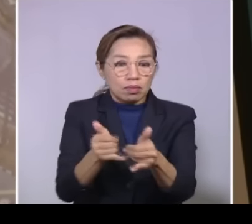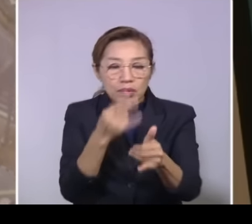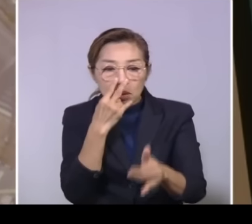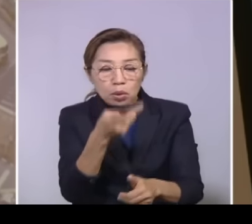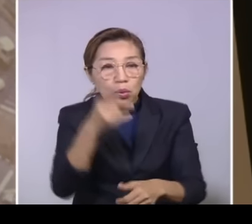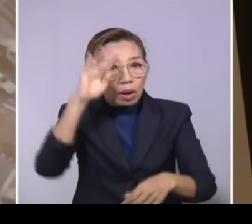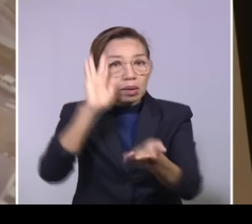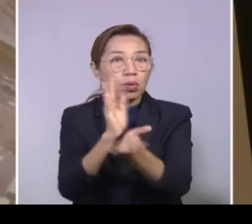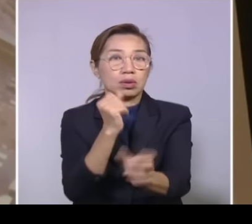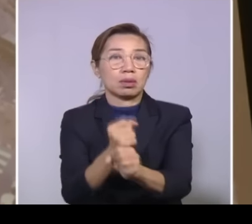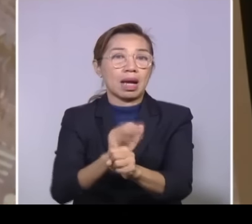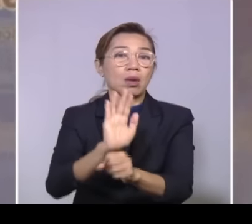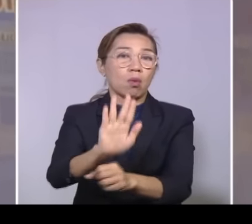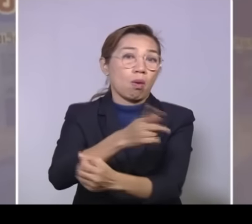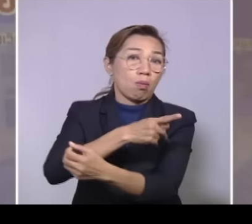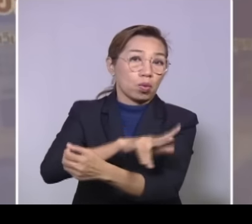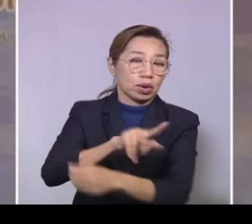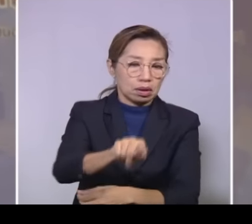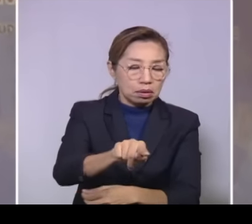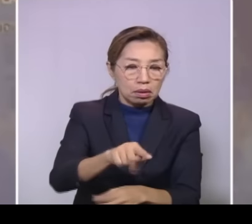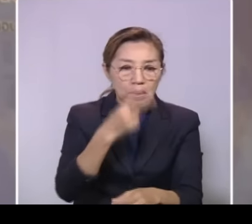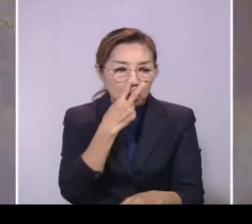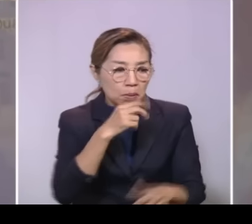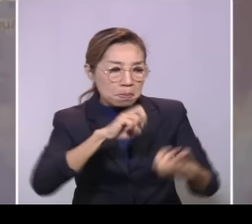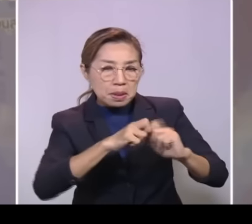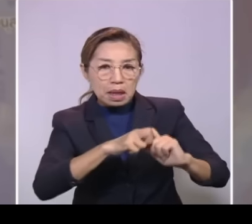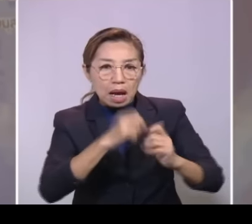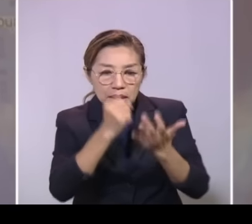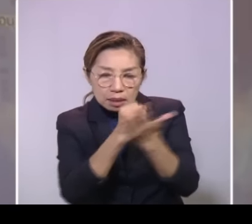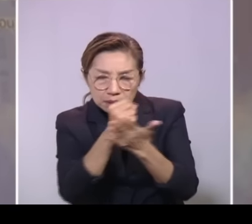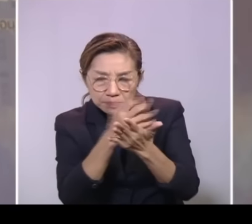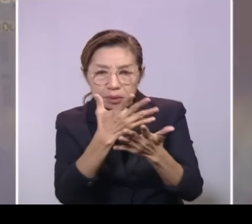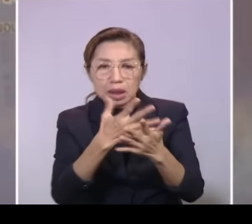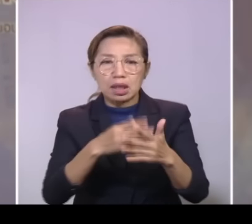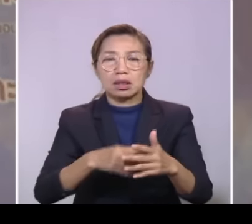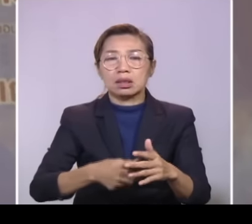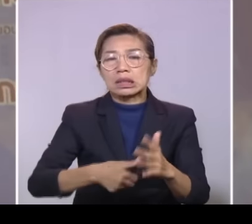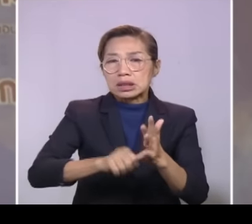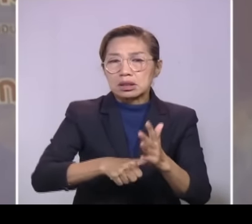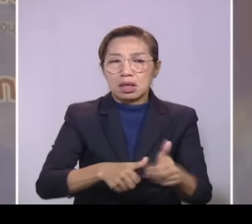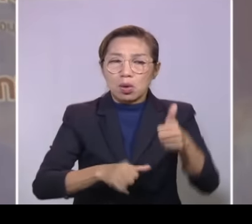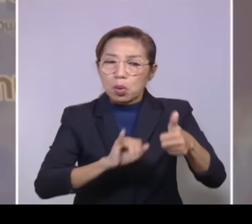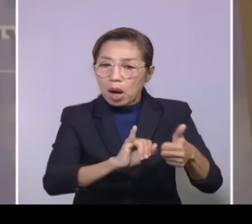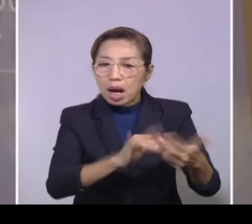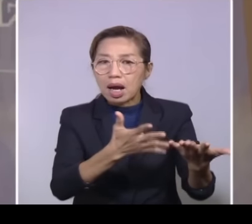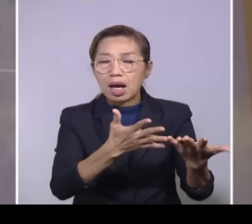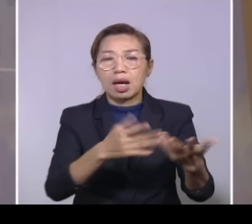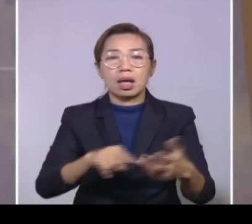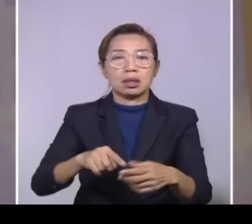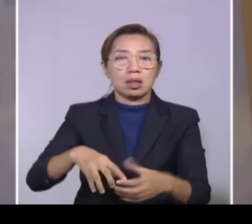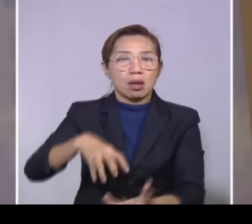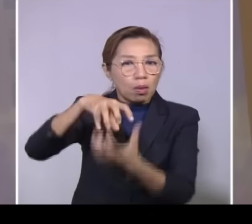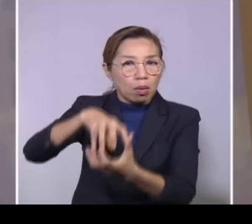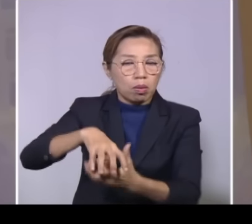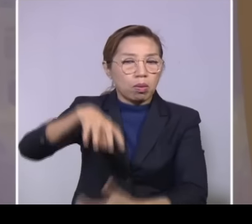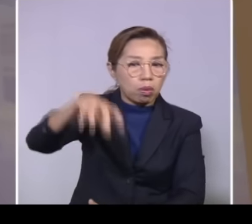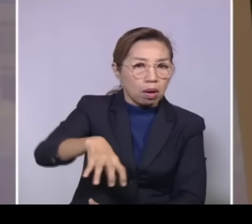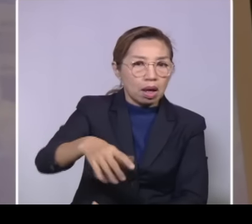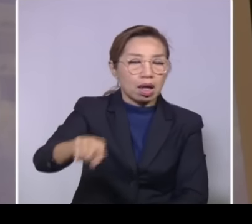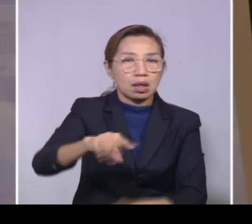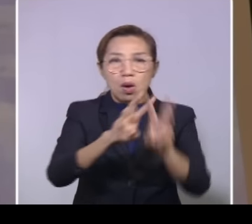ปฏิบัติงานของตำรวจทั้งในเรื่องของการแก้ไขปัญหายาเสพติดหนี้นอกระบบบ่อนการพนันการพนัน